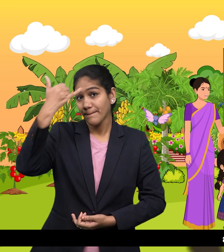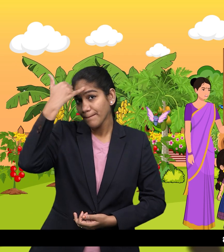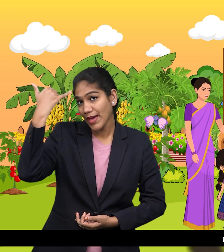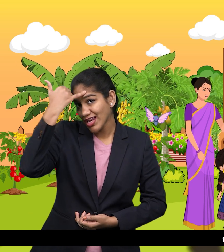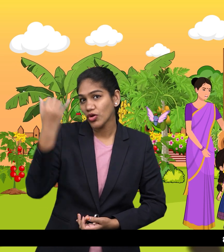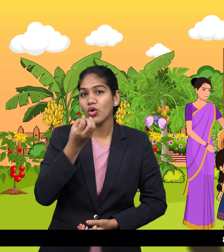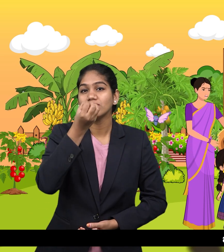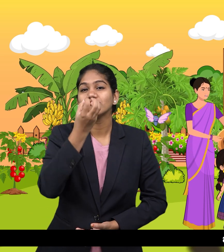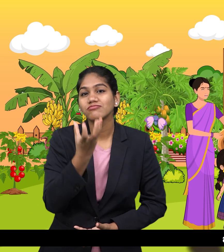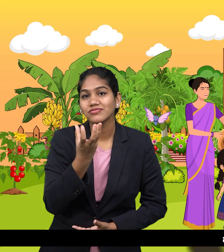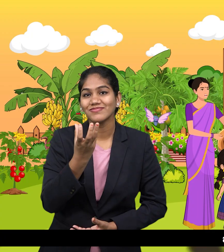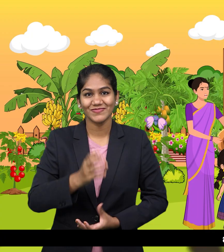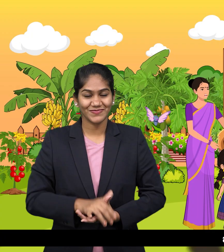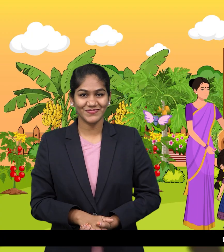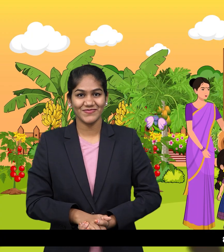బంతి పువ్వు,